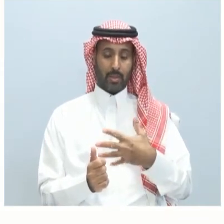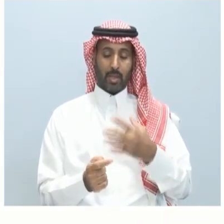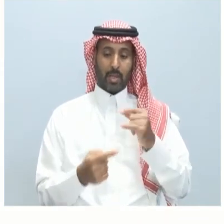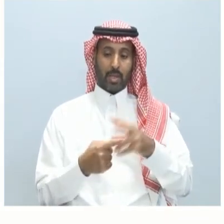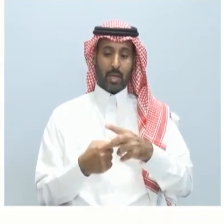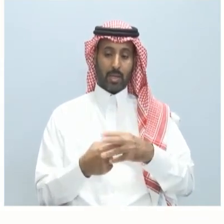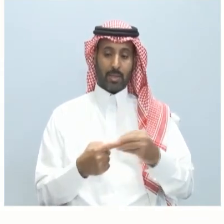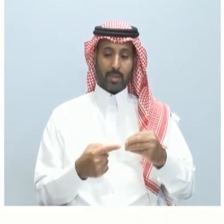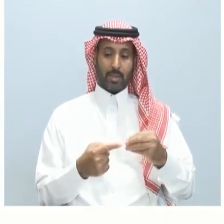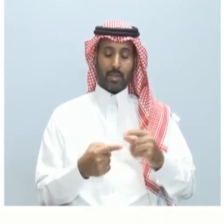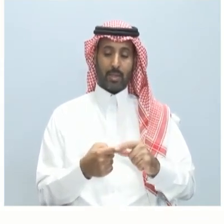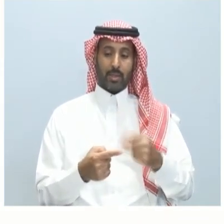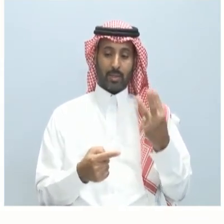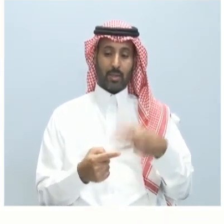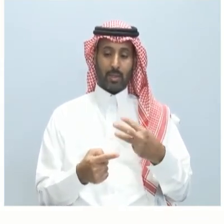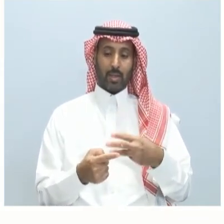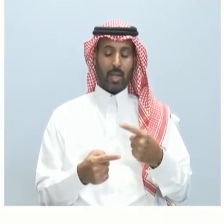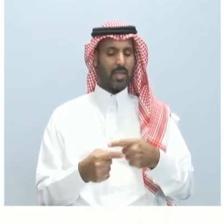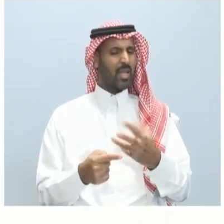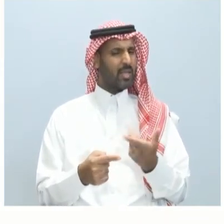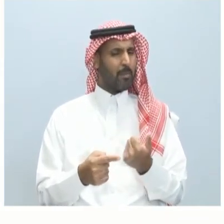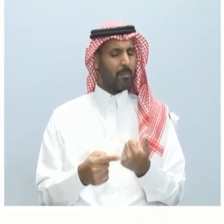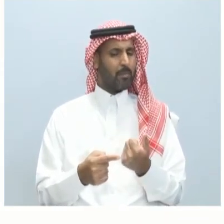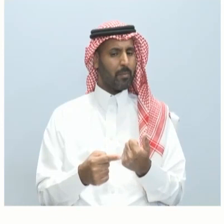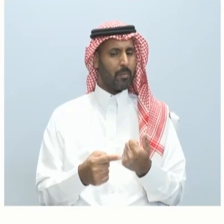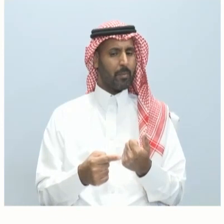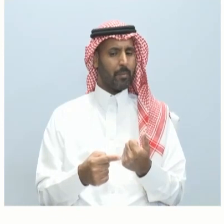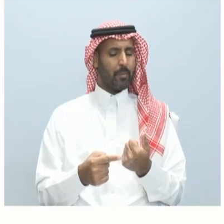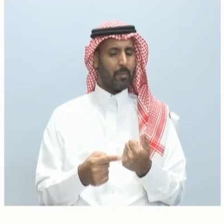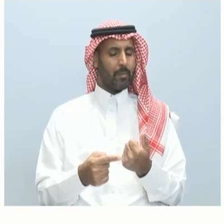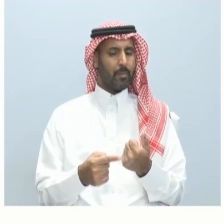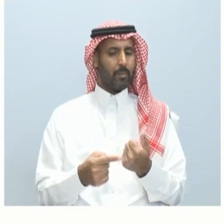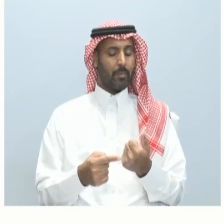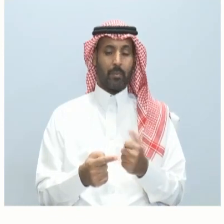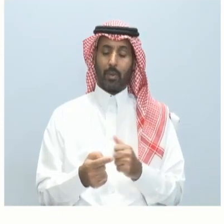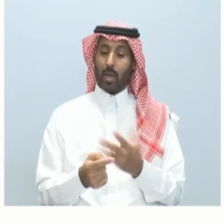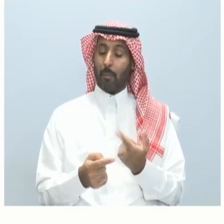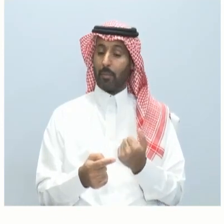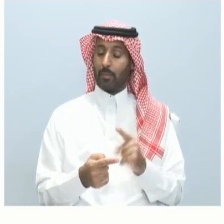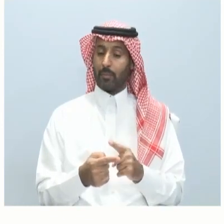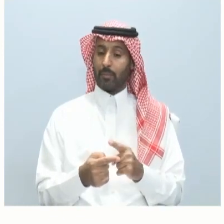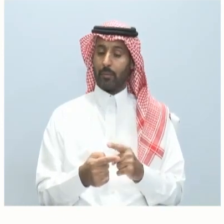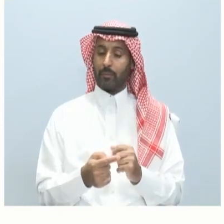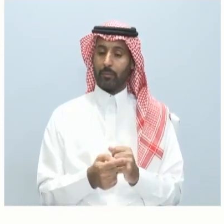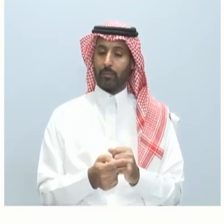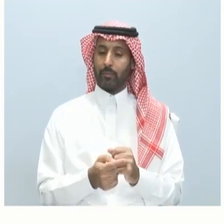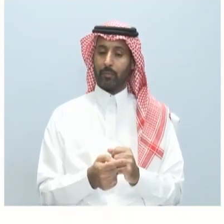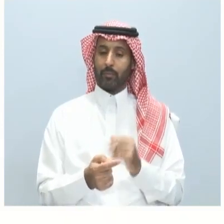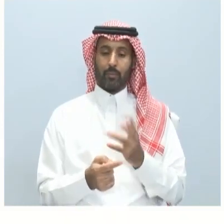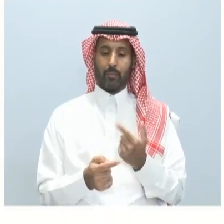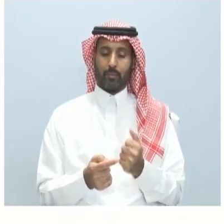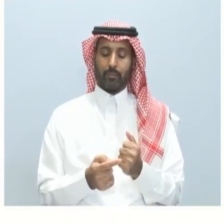نطرح منها 33 ما هو ناتج الطرح 56 نطرح منها